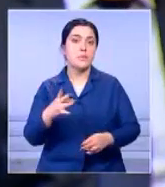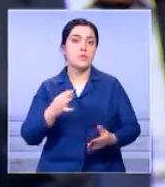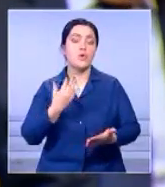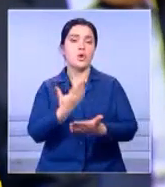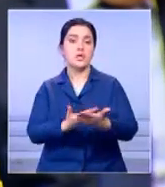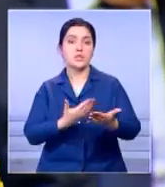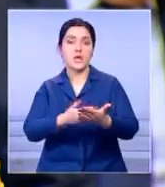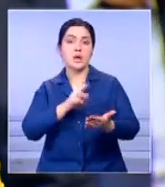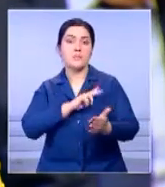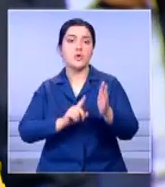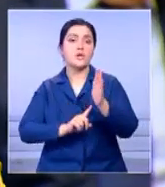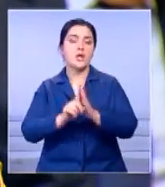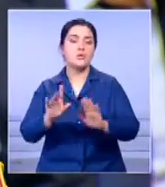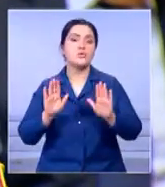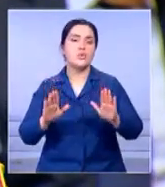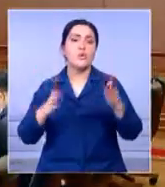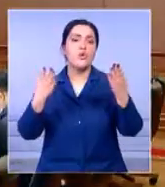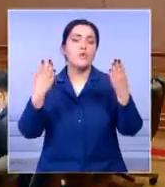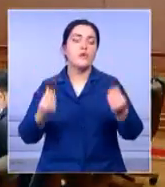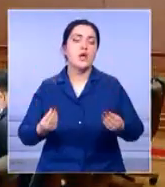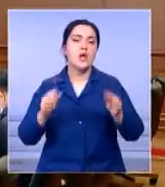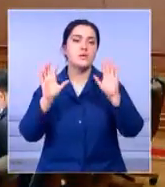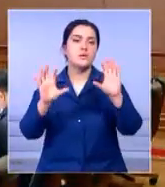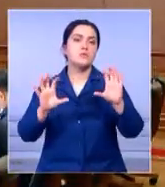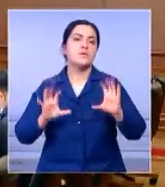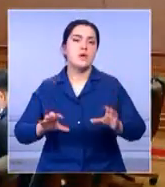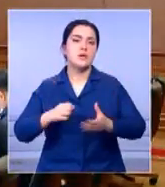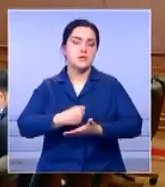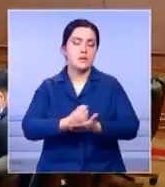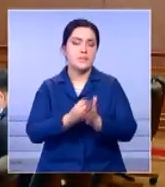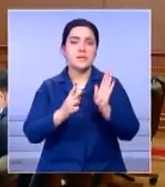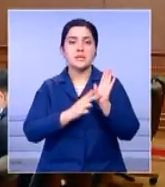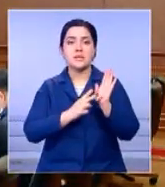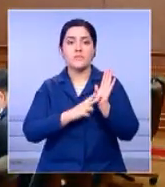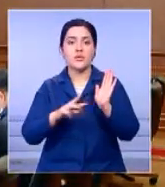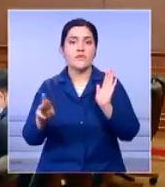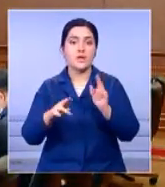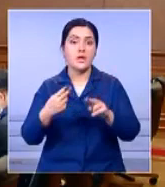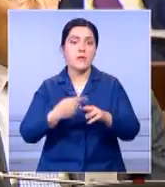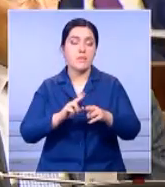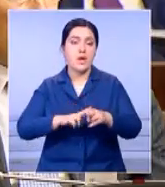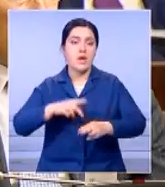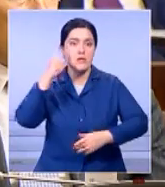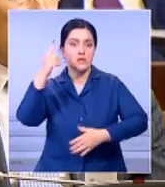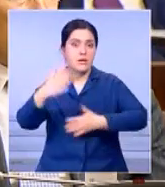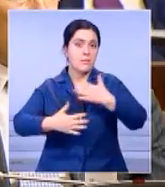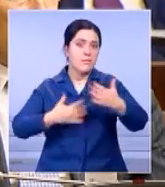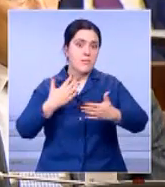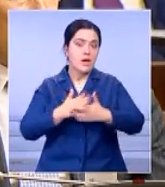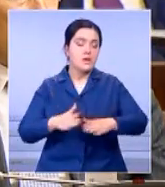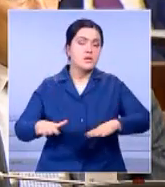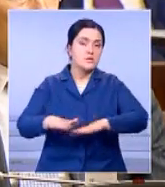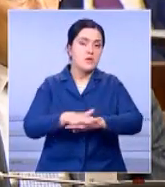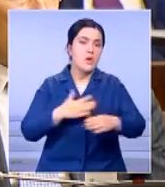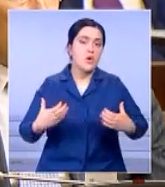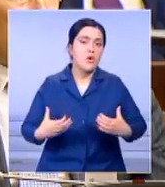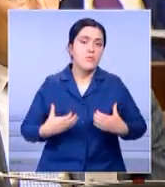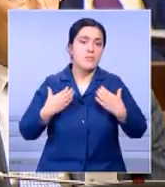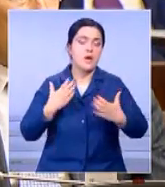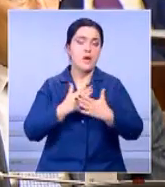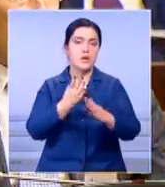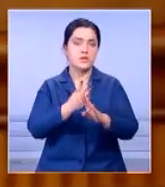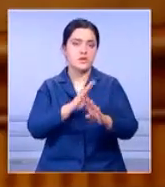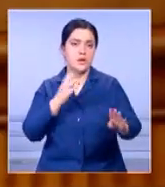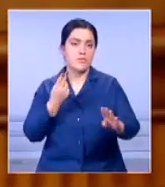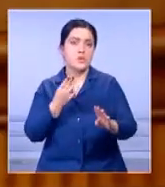декабря. Однако разъяснительную работу начали лишь в день вступления закона в силу, то есть 7 января. Это привело к ажиотажу в обществе